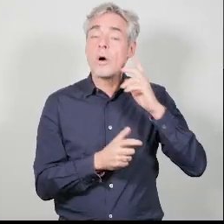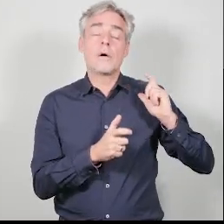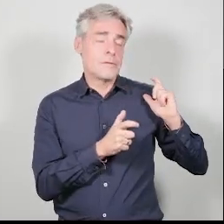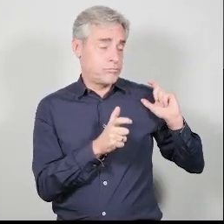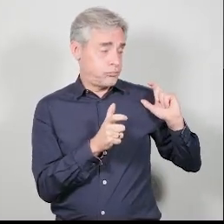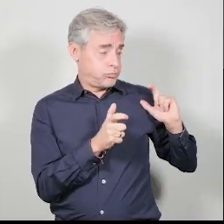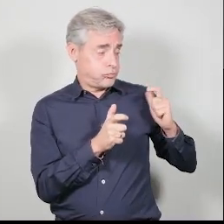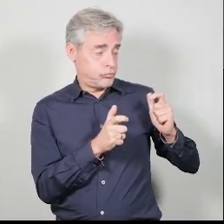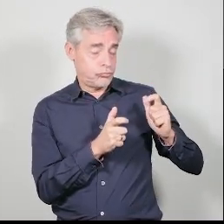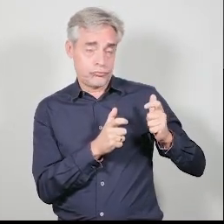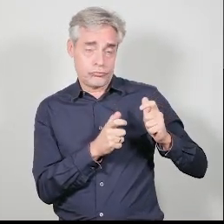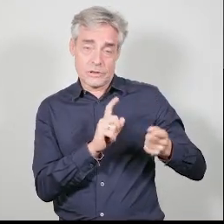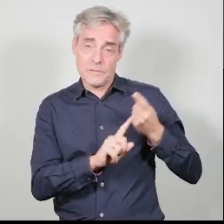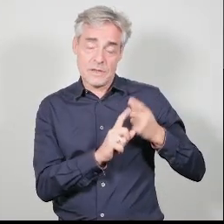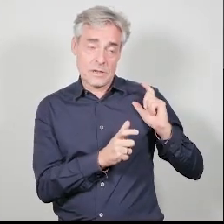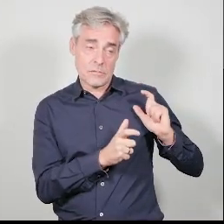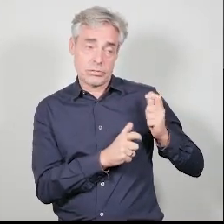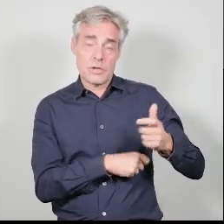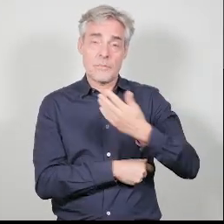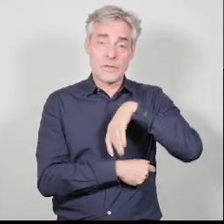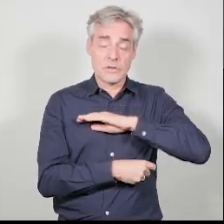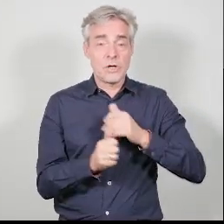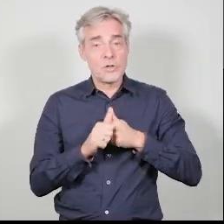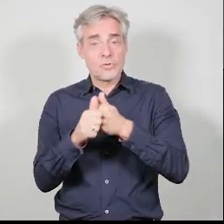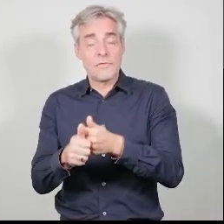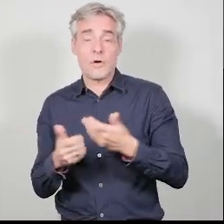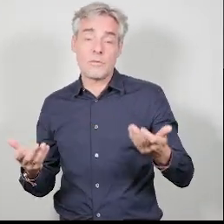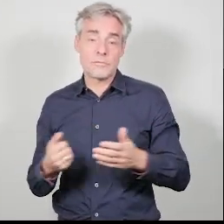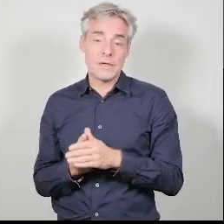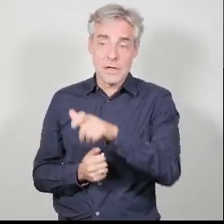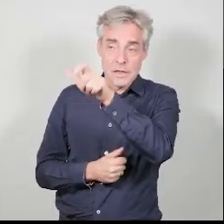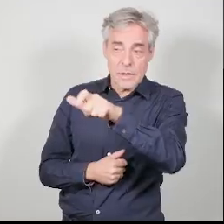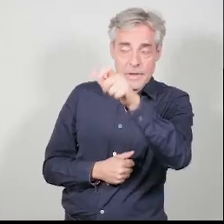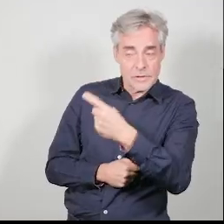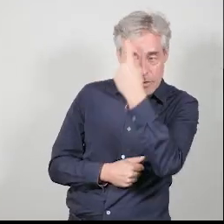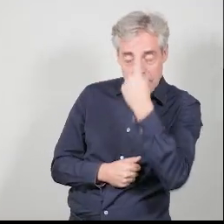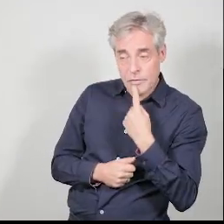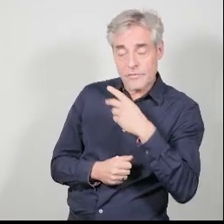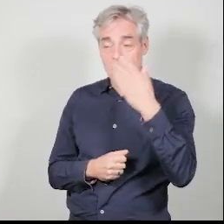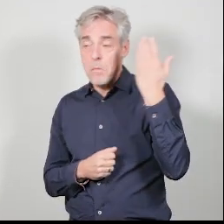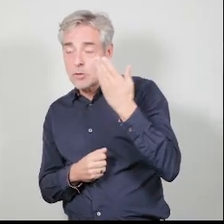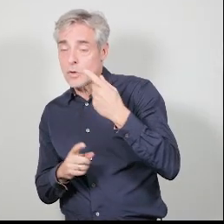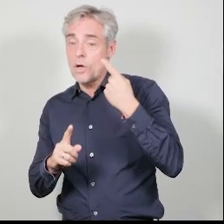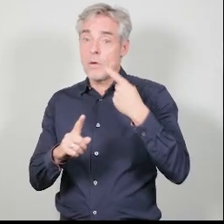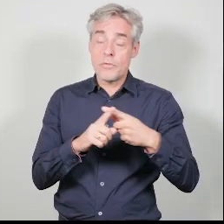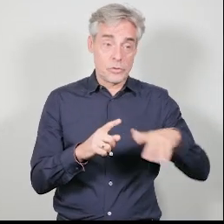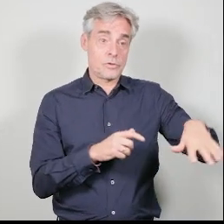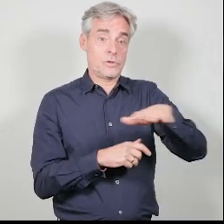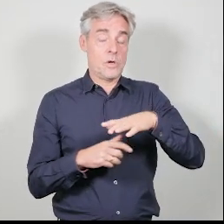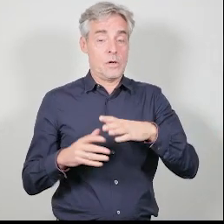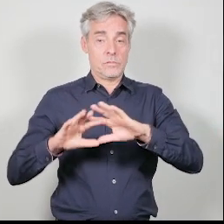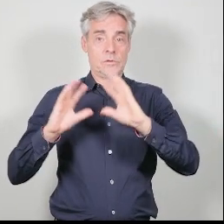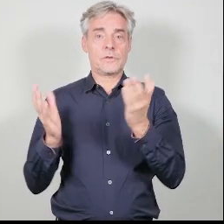de spécialisation des prises en charge en fonction de la spécificité des personnes, mais aussi en fonction de la spécificité de leurs